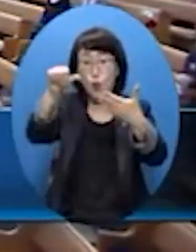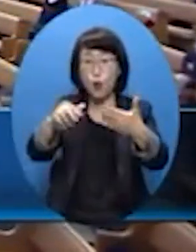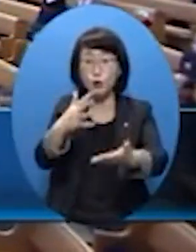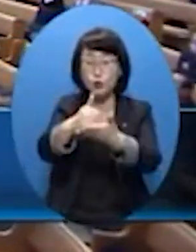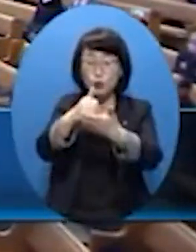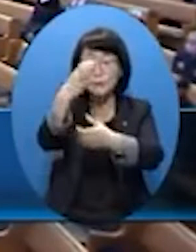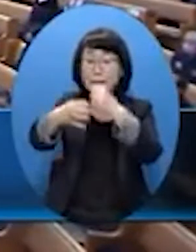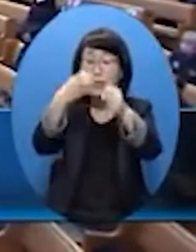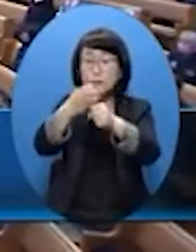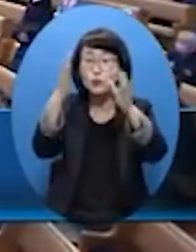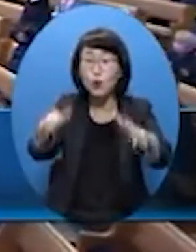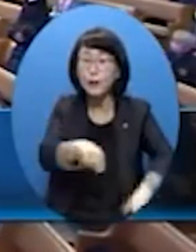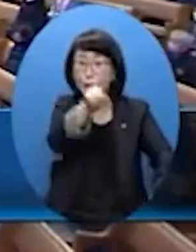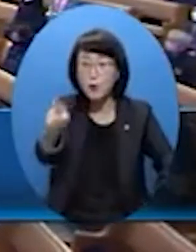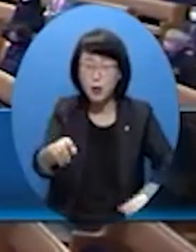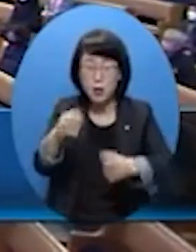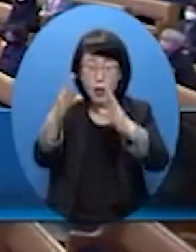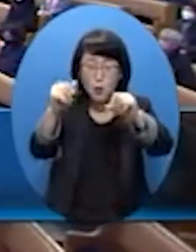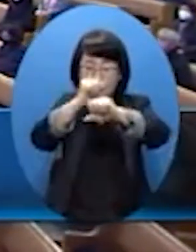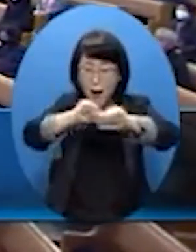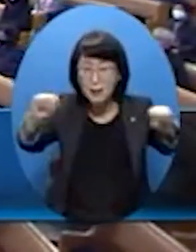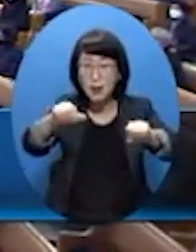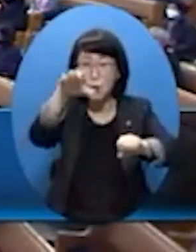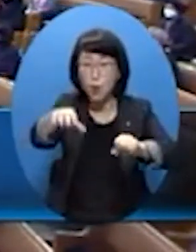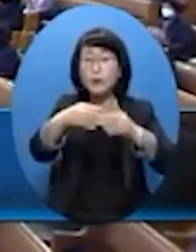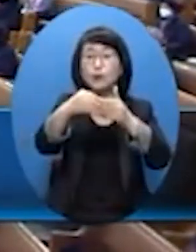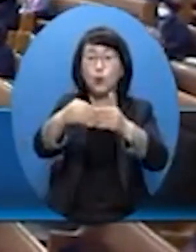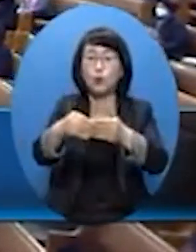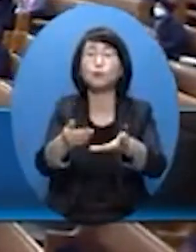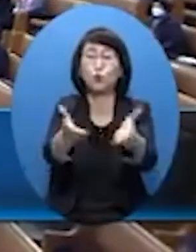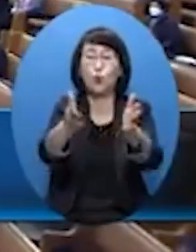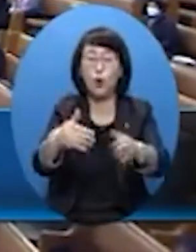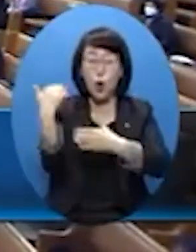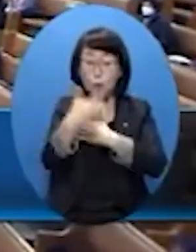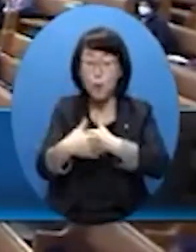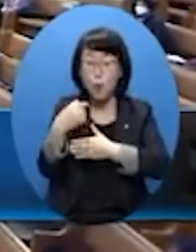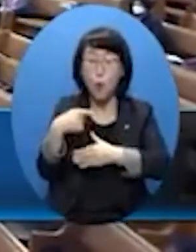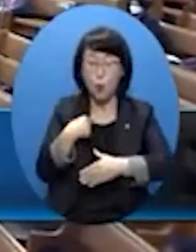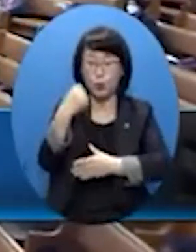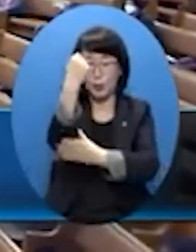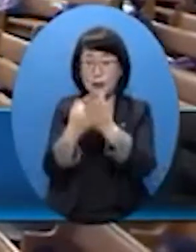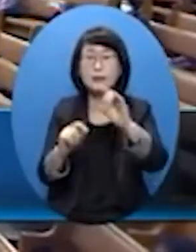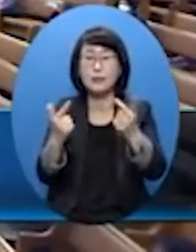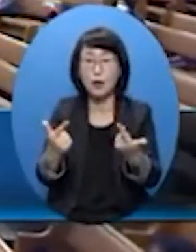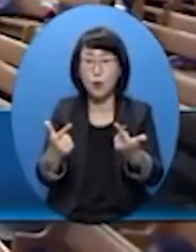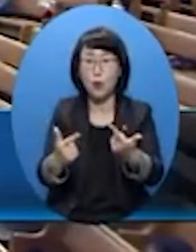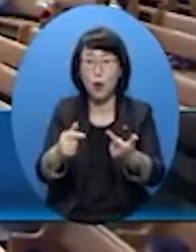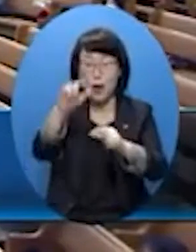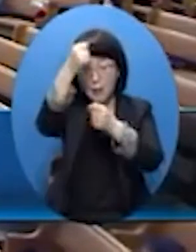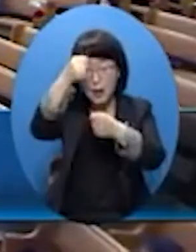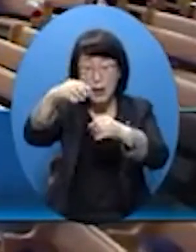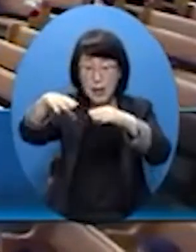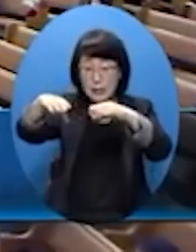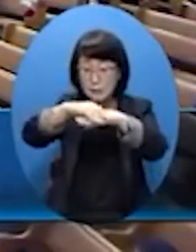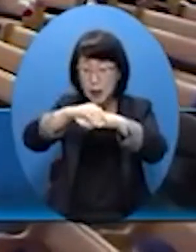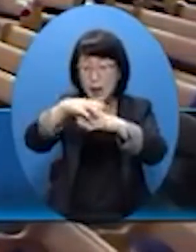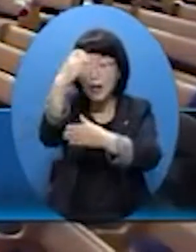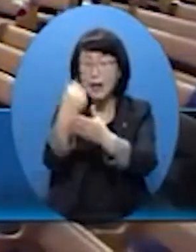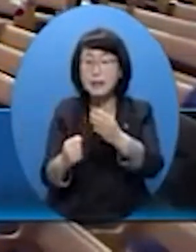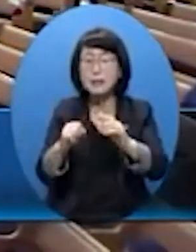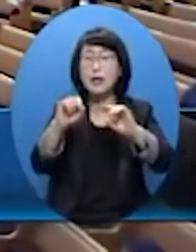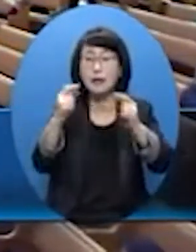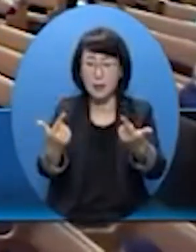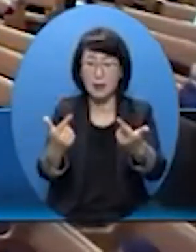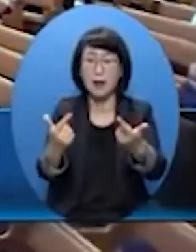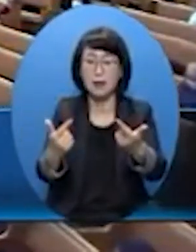사십 년 동안 너희를 광 해서 인도하게 하였거니와 너희 몸에 50 날 가지지 않아야 했고 너의 발해 신이 헤어지지